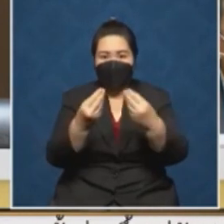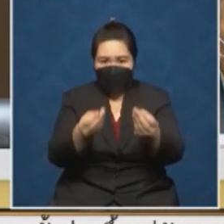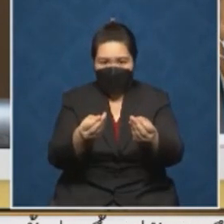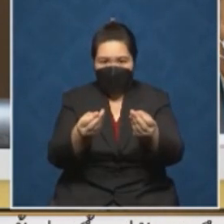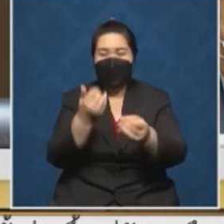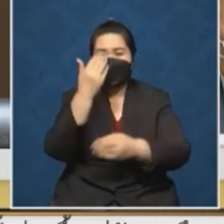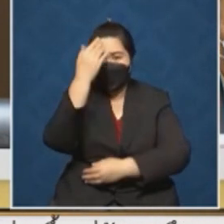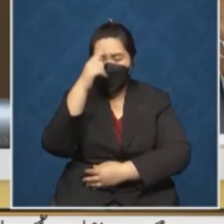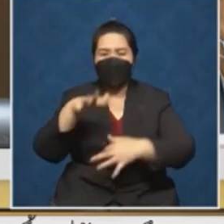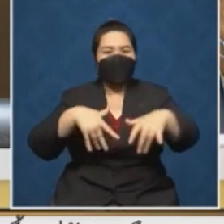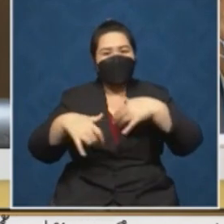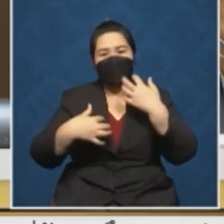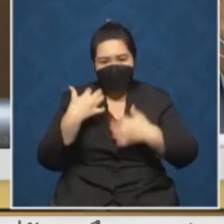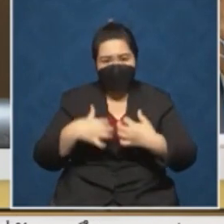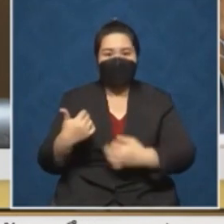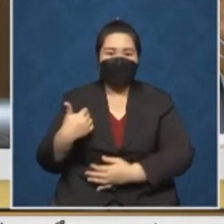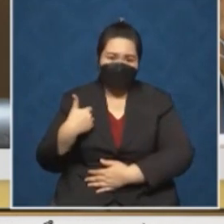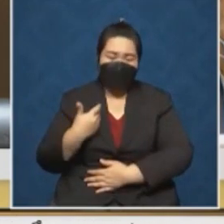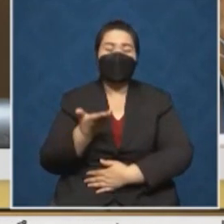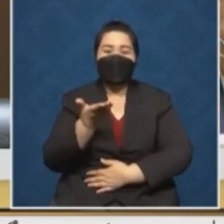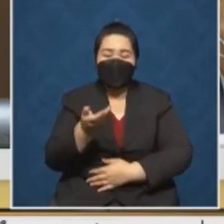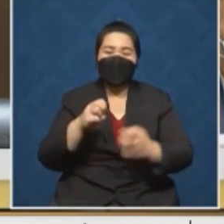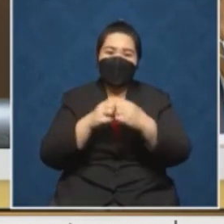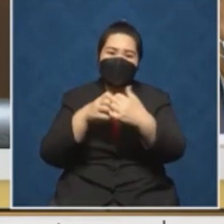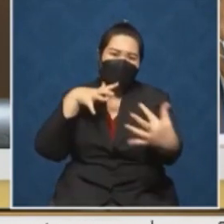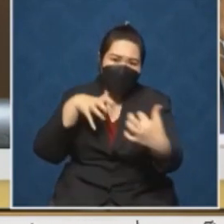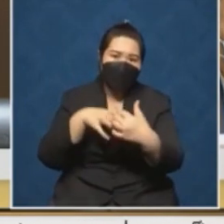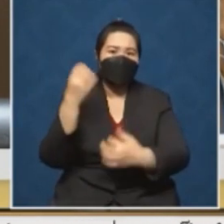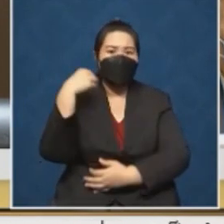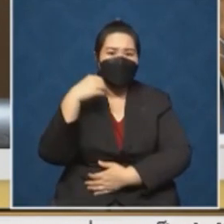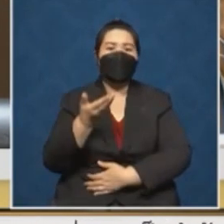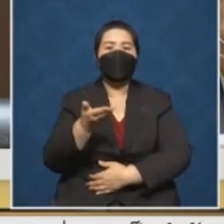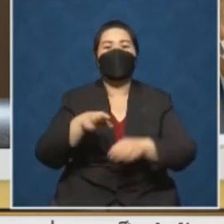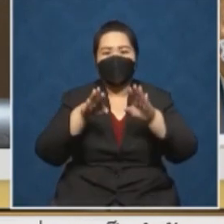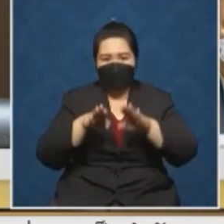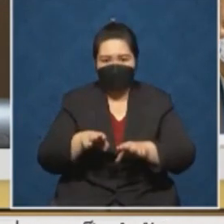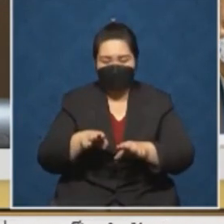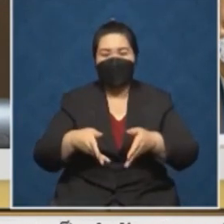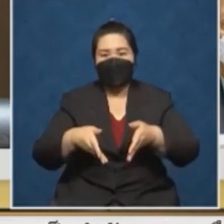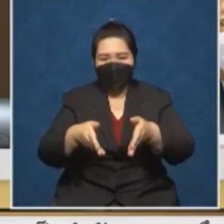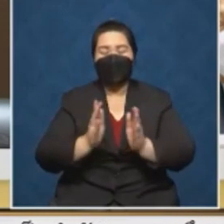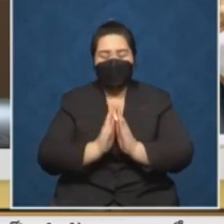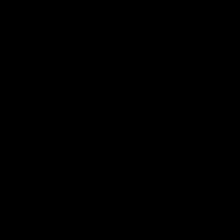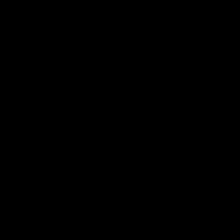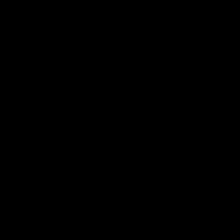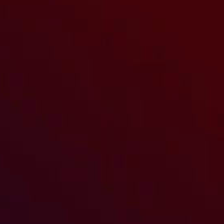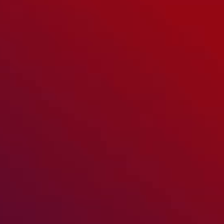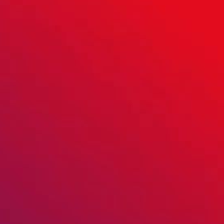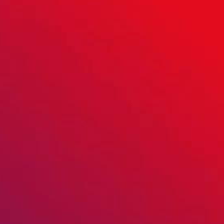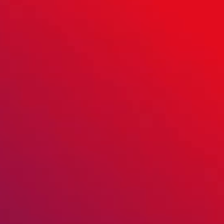ของพี่น้องประชาชนและป้องกันการเกิดอุบัติเหตุที่เกิดบ่อยครั้งบนถนนเส้นนี้ด้วยครับขอบคุณครับ ครับ